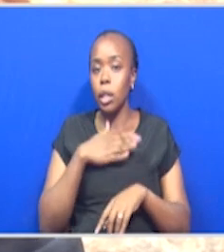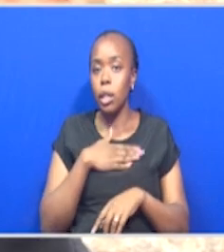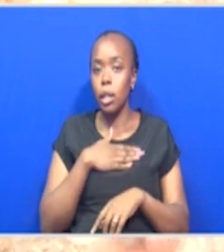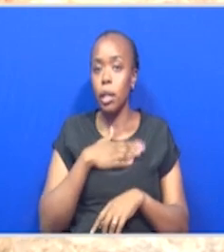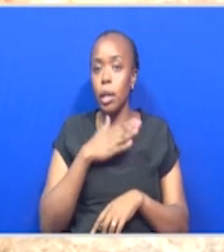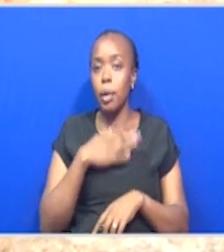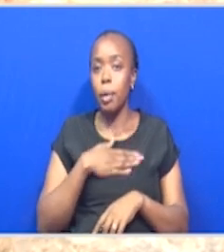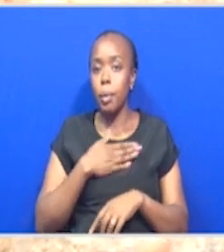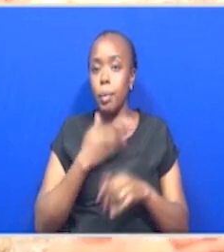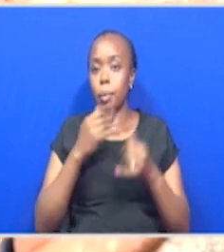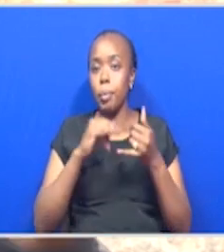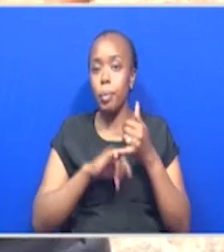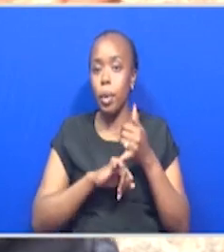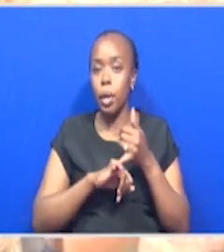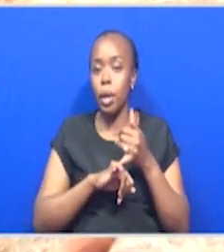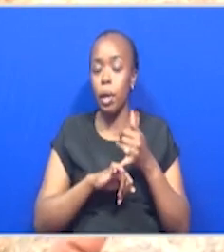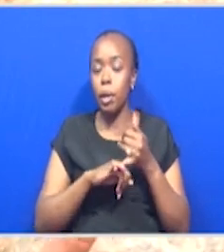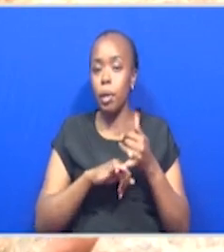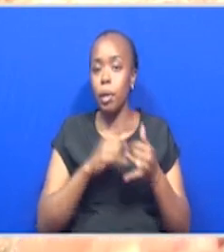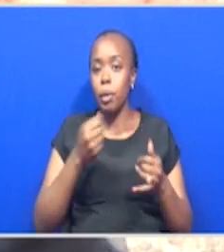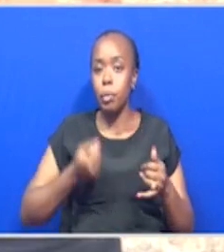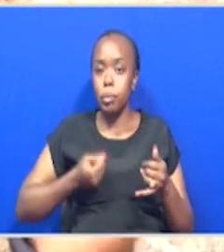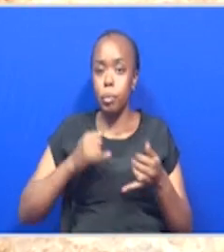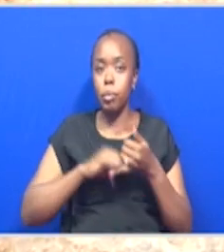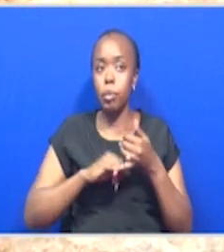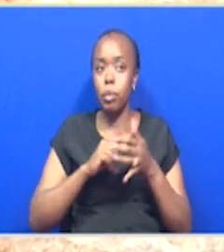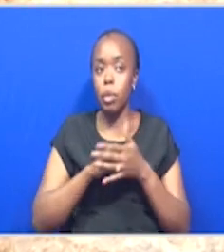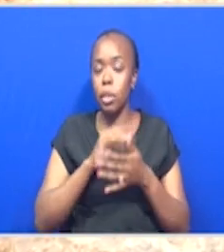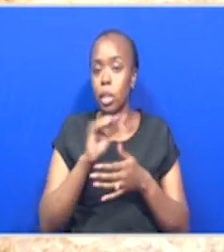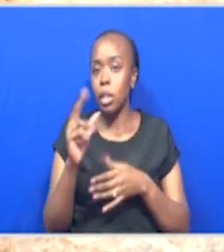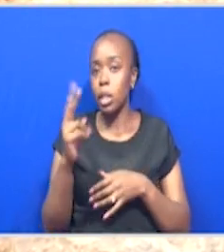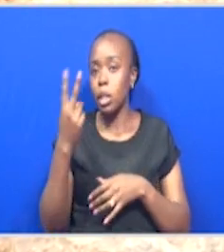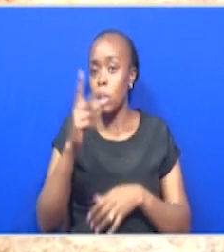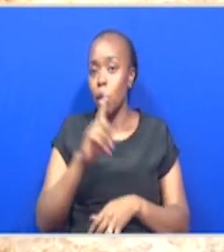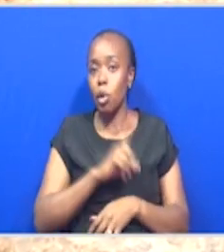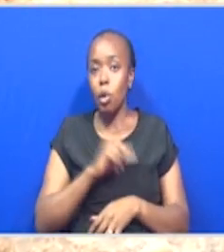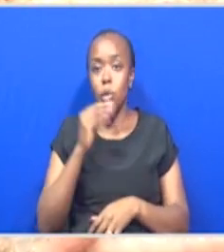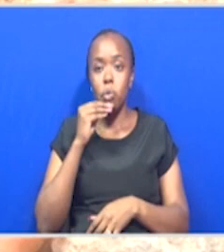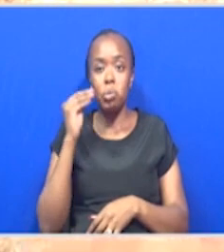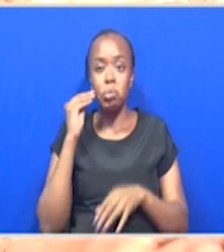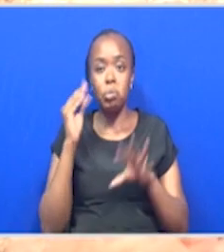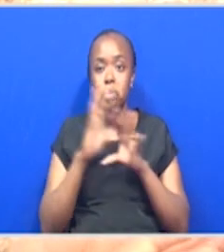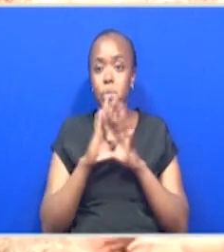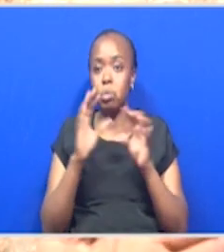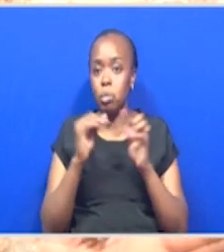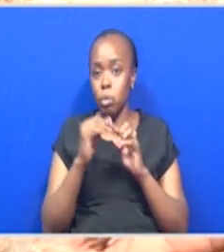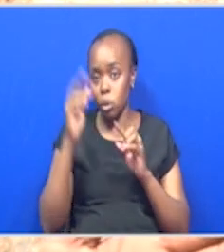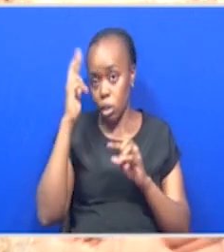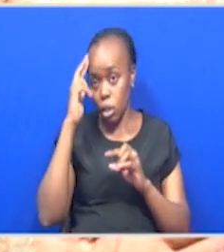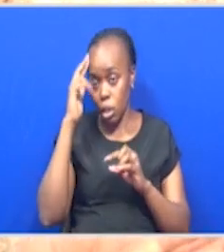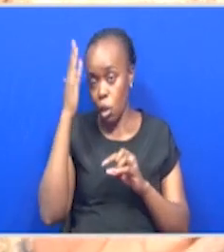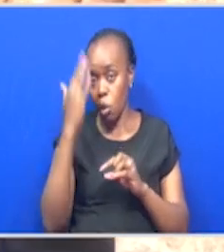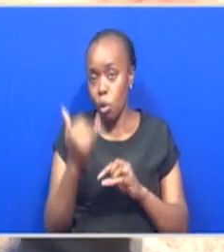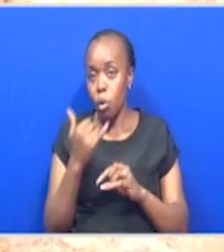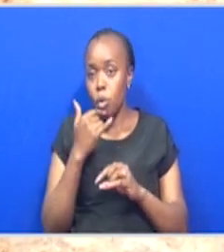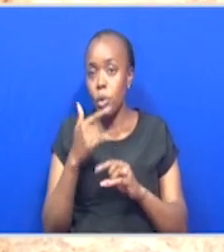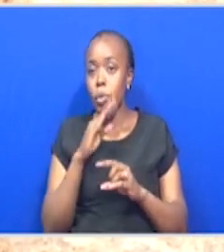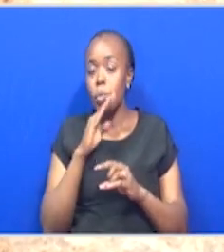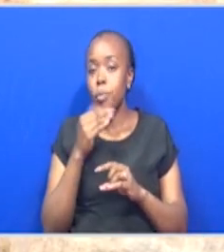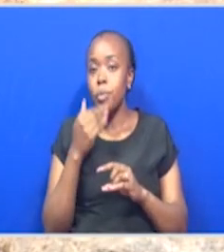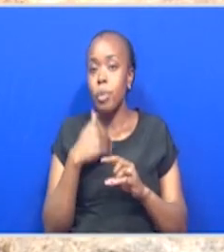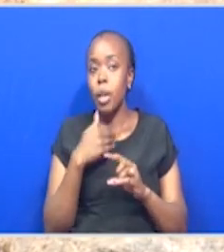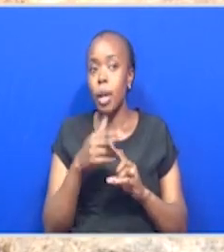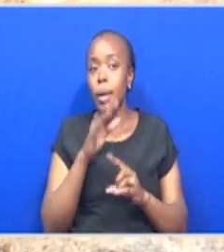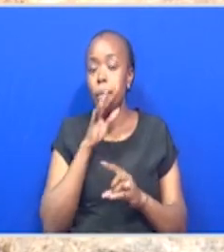mama mke wangu na wasichana wawili hawakuwa nyumbani na diposa sasa wakawa na